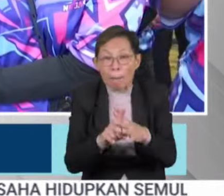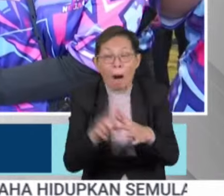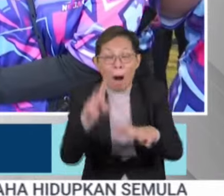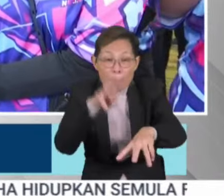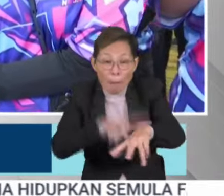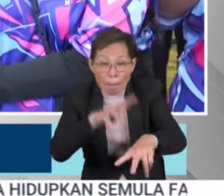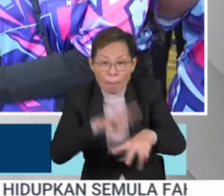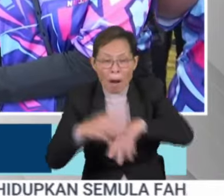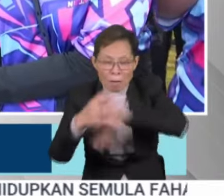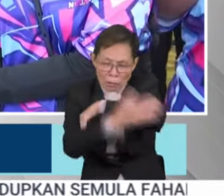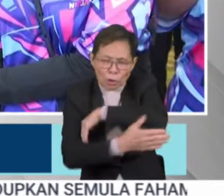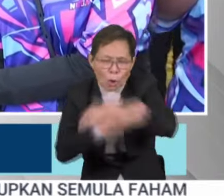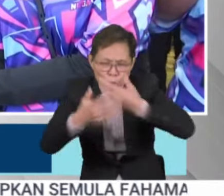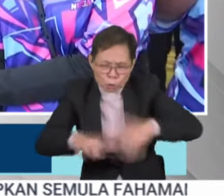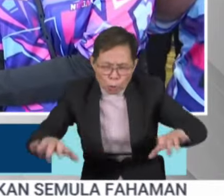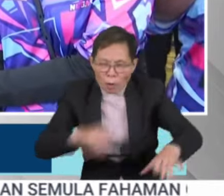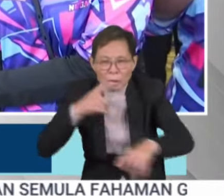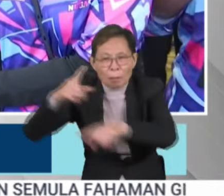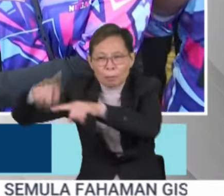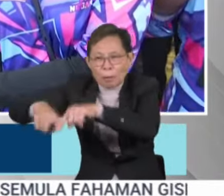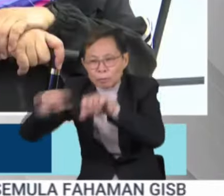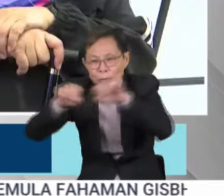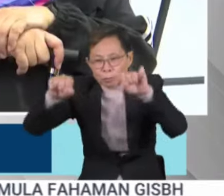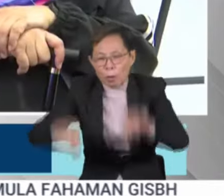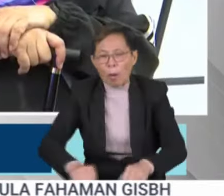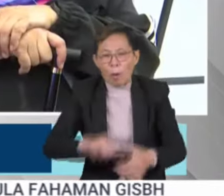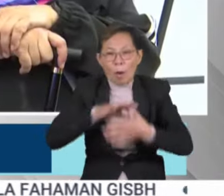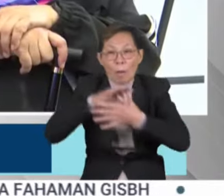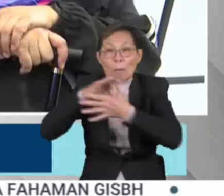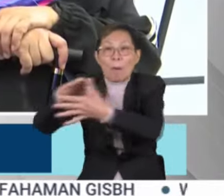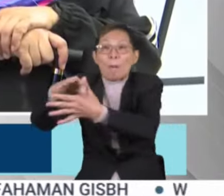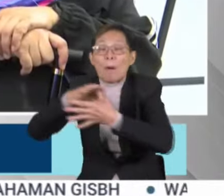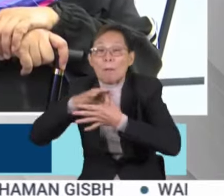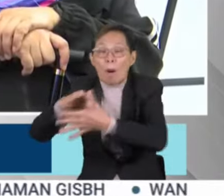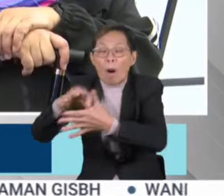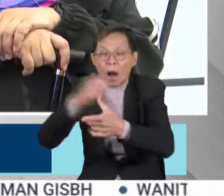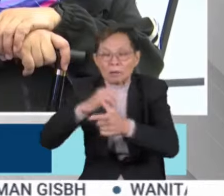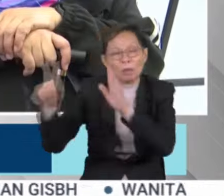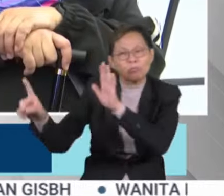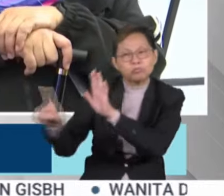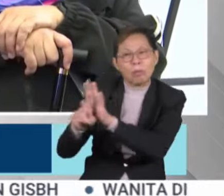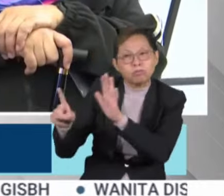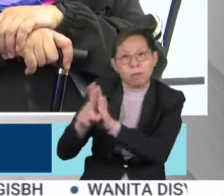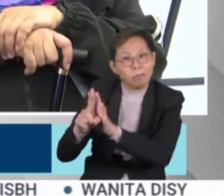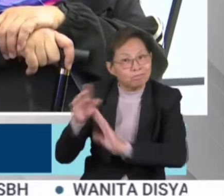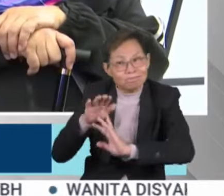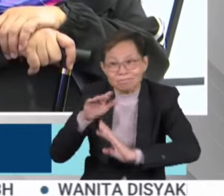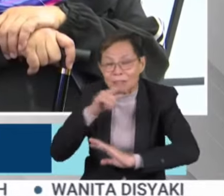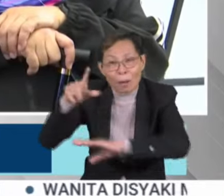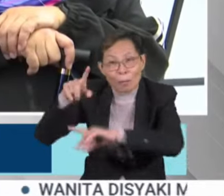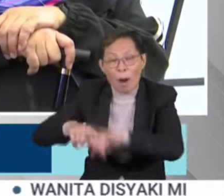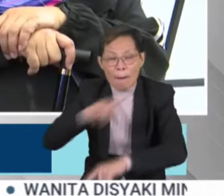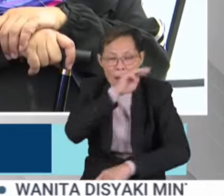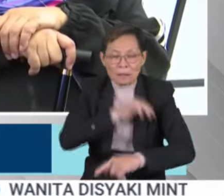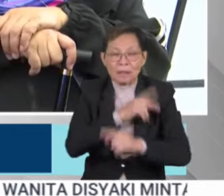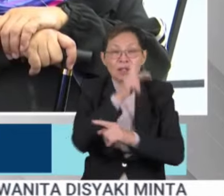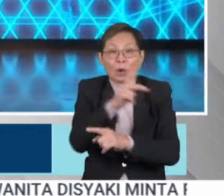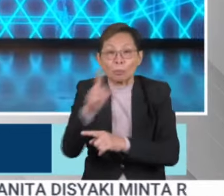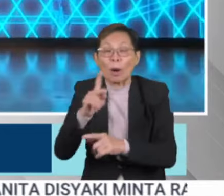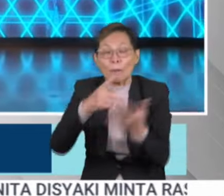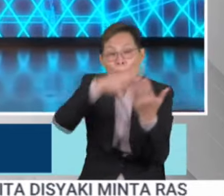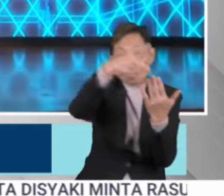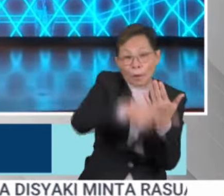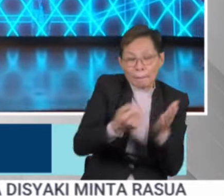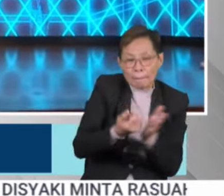telah melaksanakannya tanpa bergantung kepada sistem pesanan ringkas atau siren semata-mata. Menteri Komunikasi menyatakan inisiatif